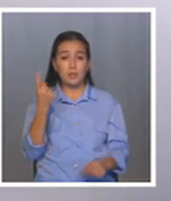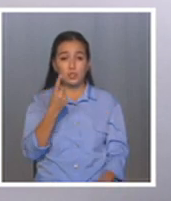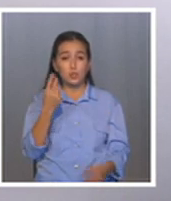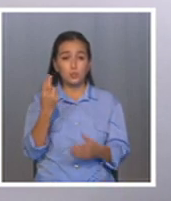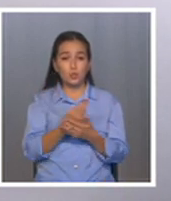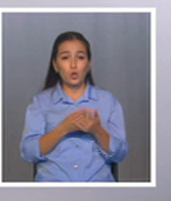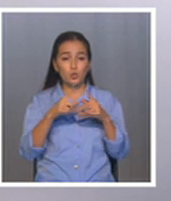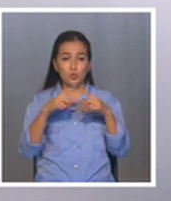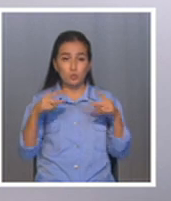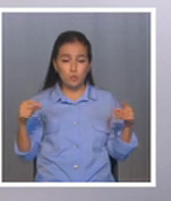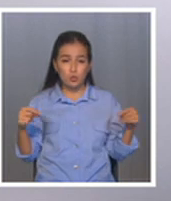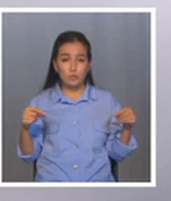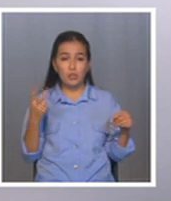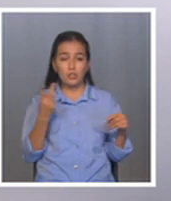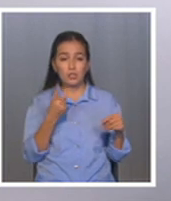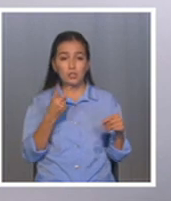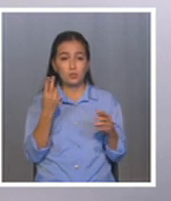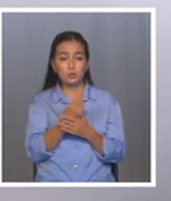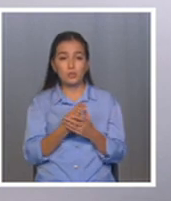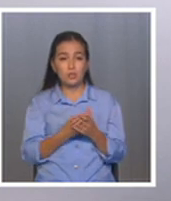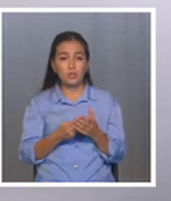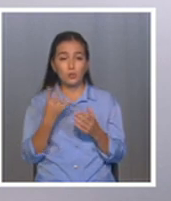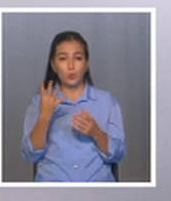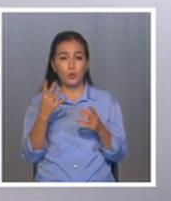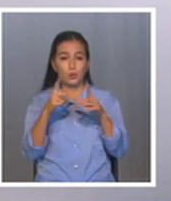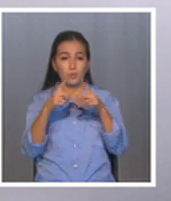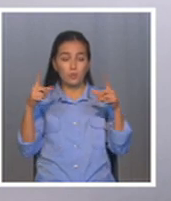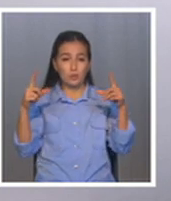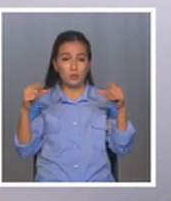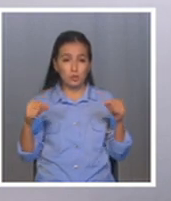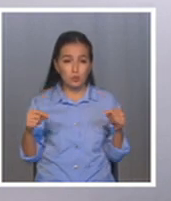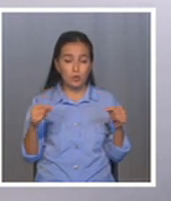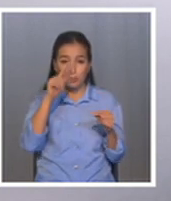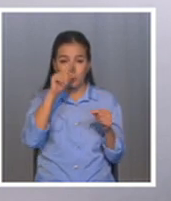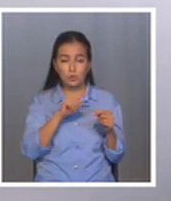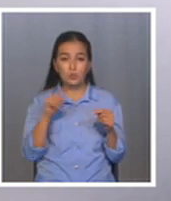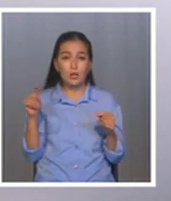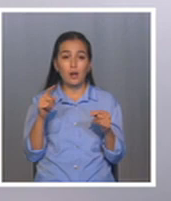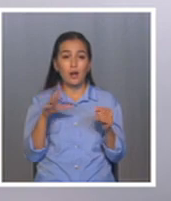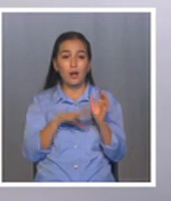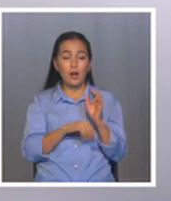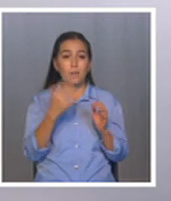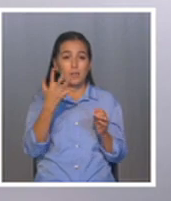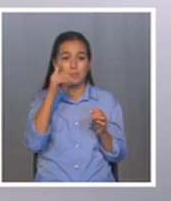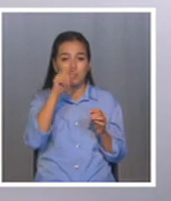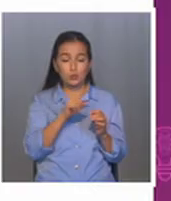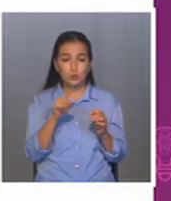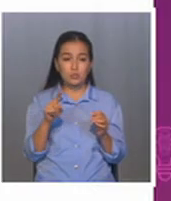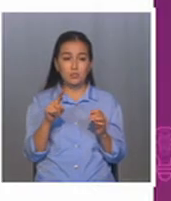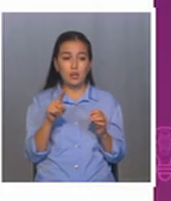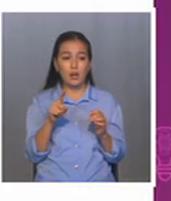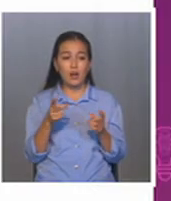3 бұрышты призма, екінші суретте 4 бұрышты, одан кейін 5 бұрышты призма, және на